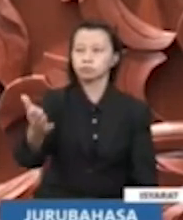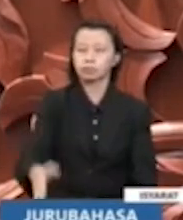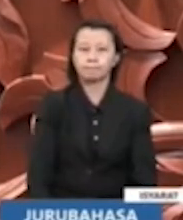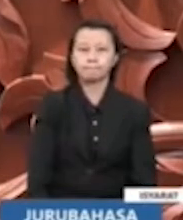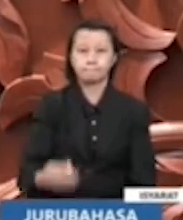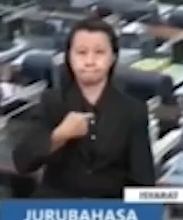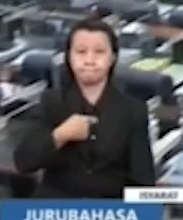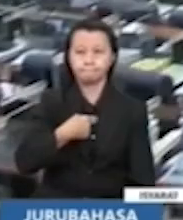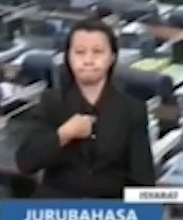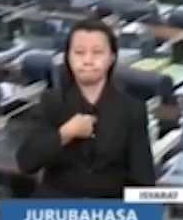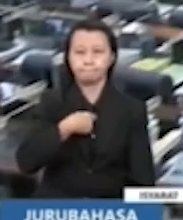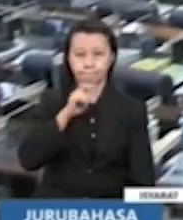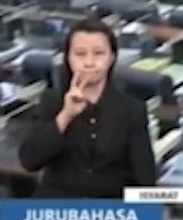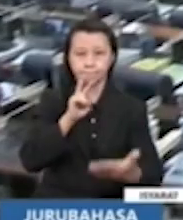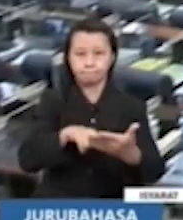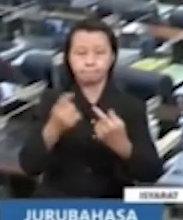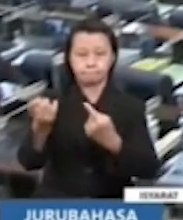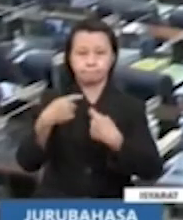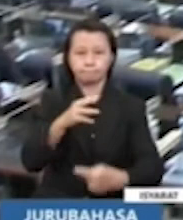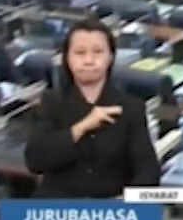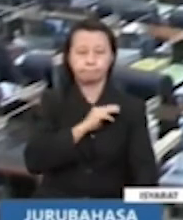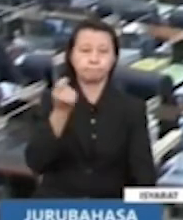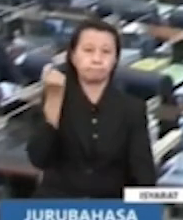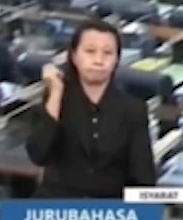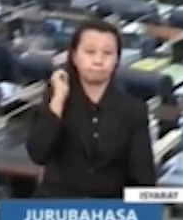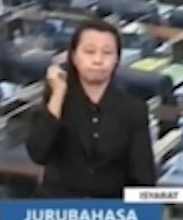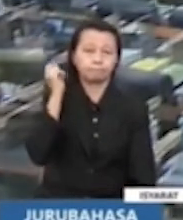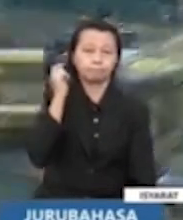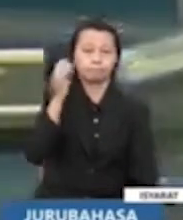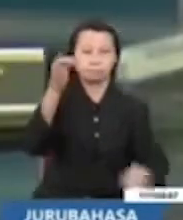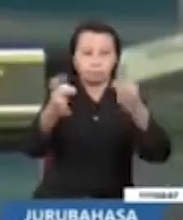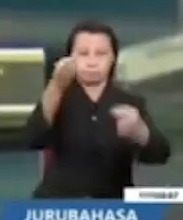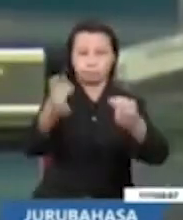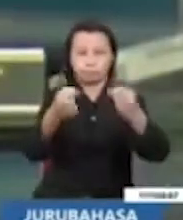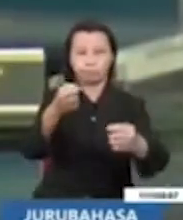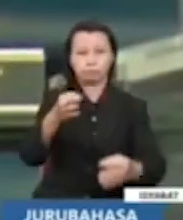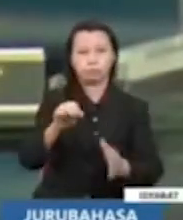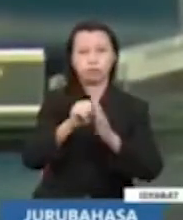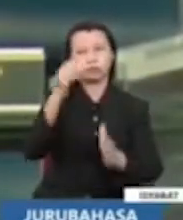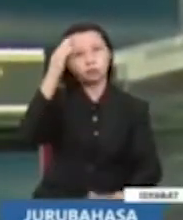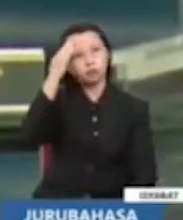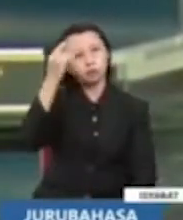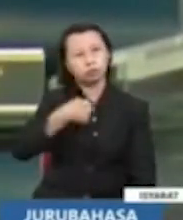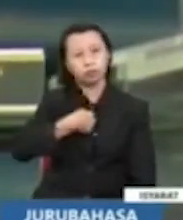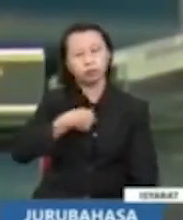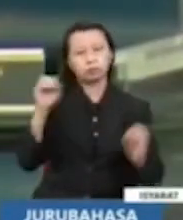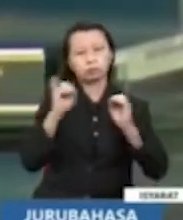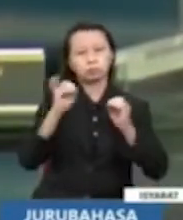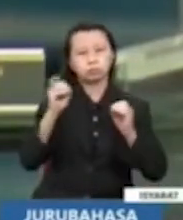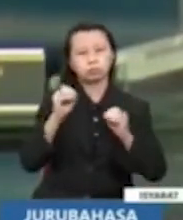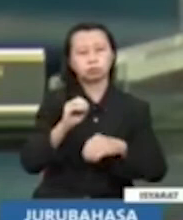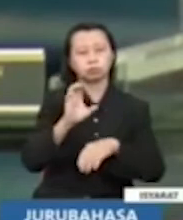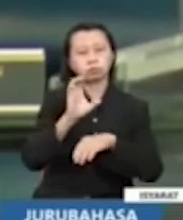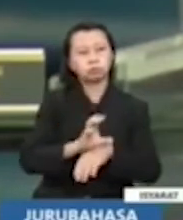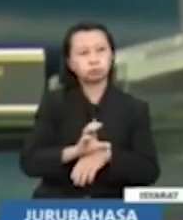Dipertua. Saya meneliti jawapan daripada Menteri tadi. Kalau setahu saya, kita tidak ada cultural